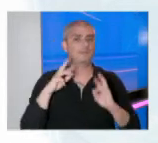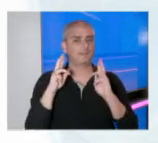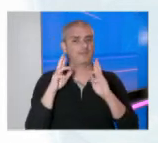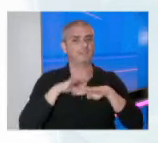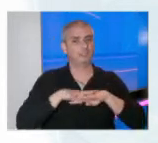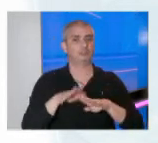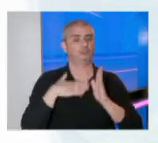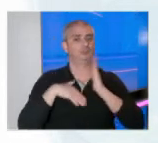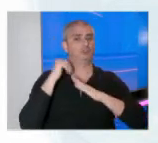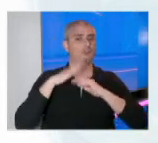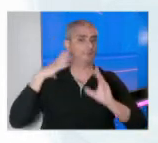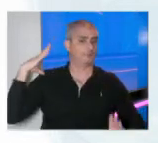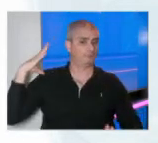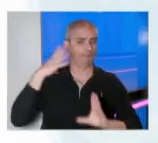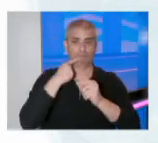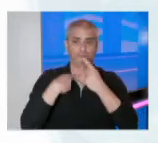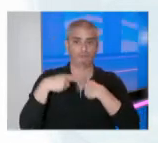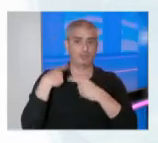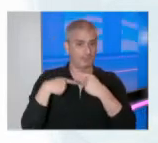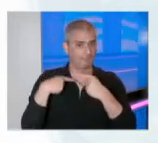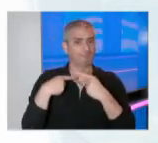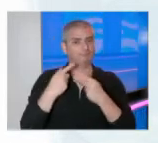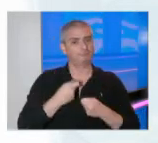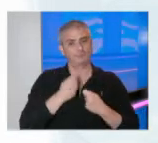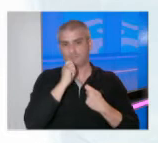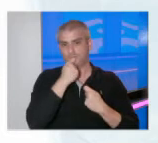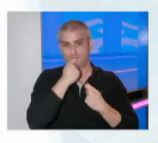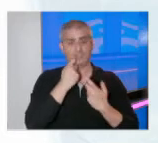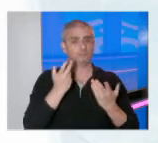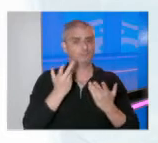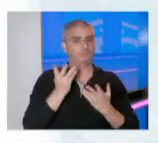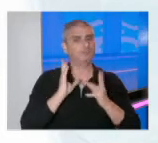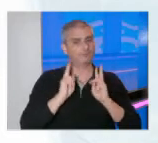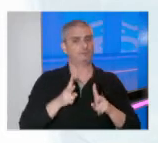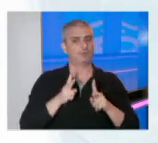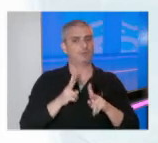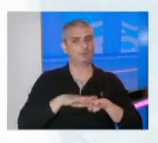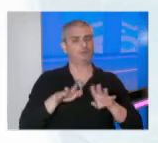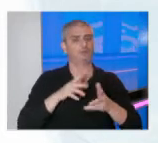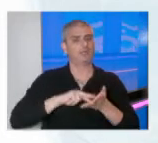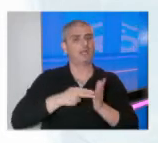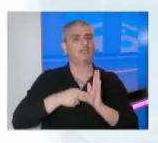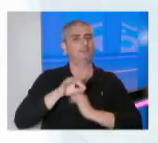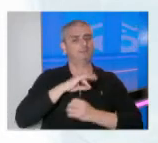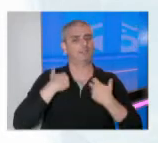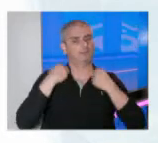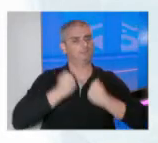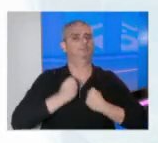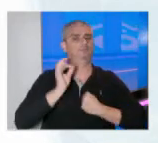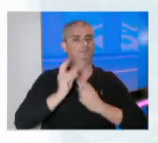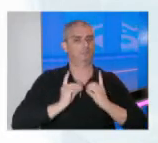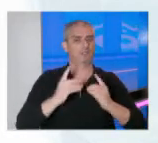אני מקווה שהתשתית שבנינו לאורך שנים בצינורות הביטחוניים בחשאי תשמש תשתית אסטרטגית